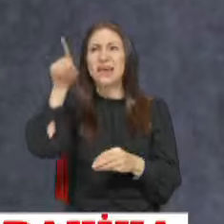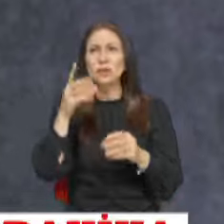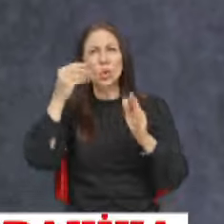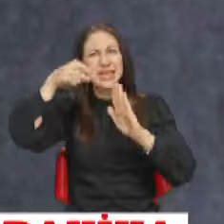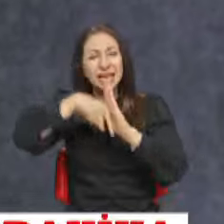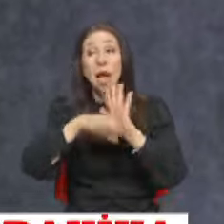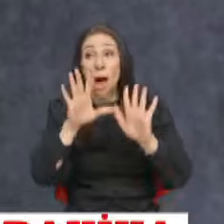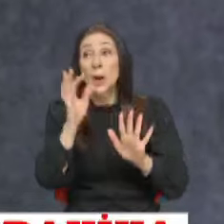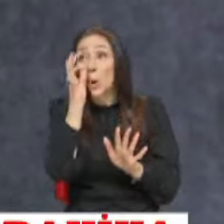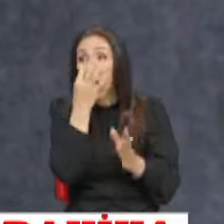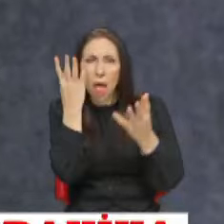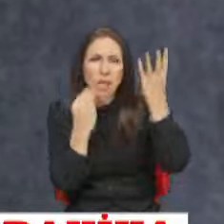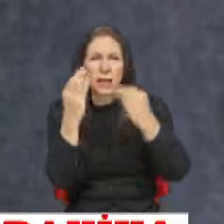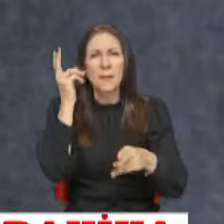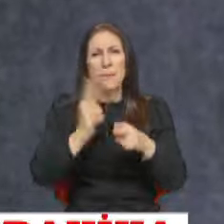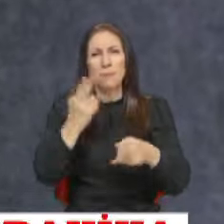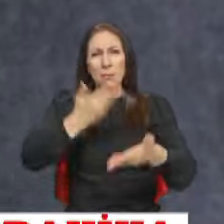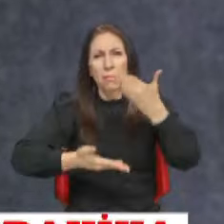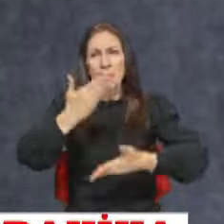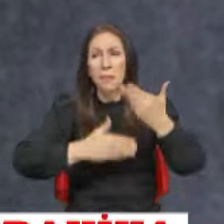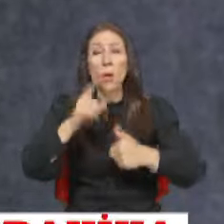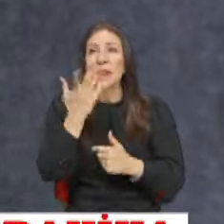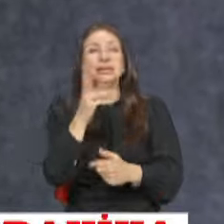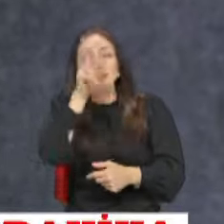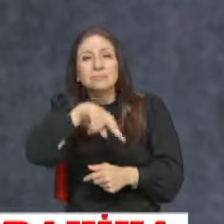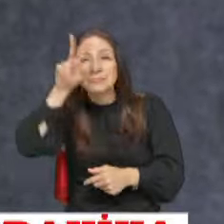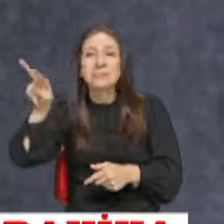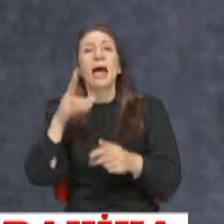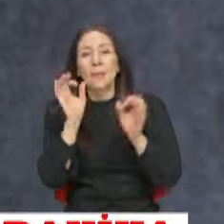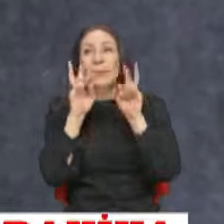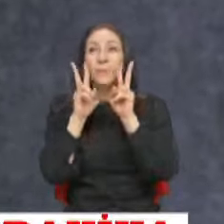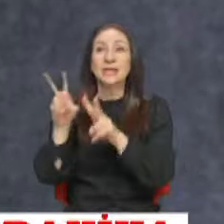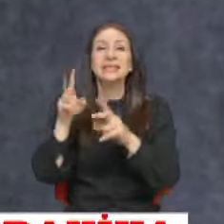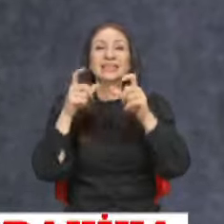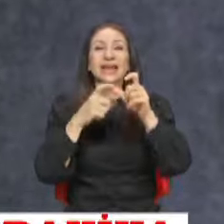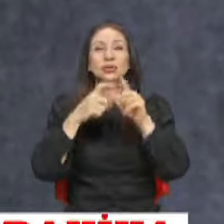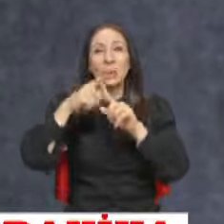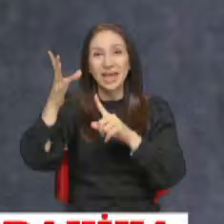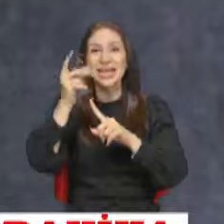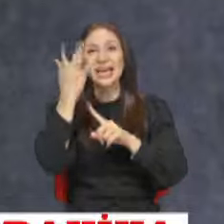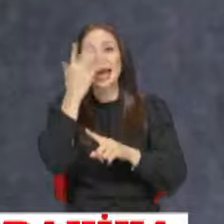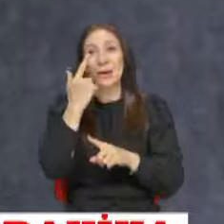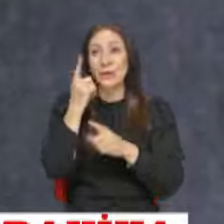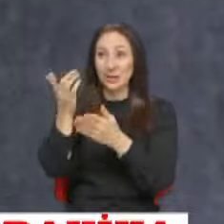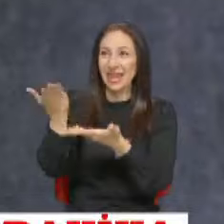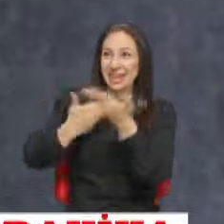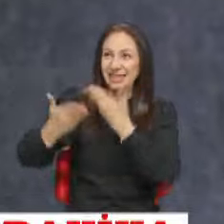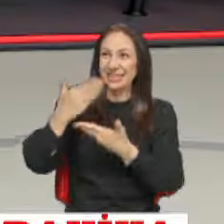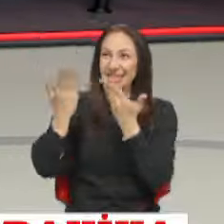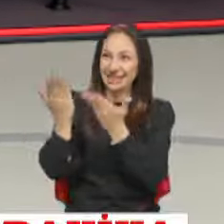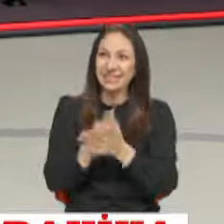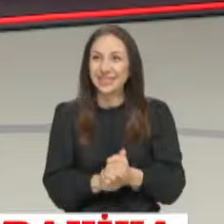detaylı ama kolay anlaşılır ve hızlı onları nasıl okuyacaksınız hemen dönelim Selçuk Tepeli ve İlker Karagöz